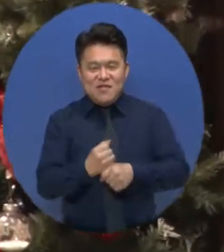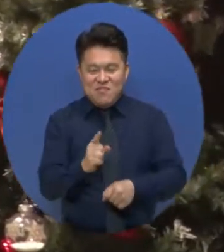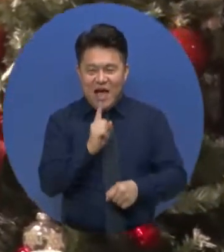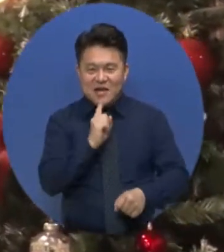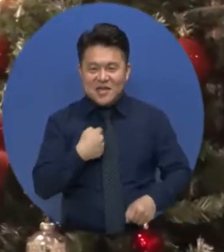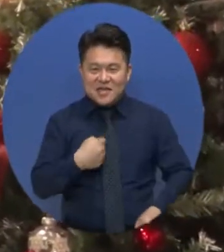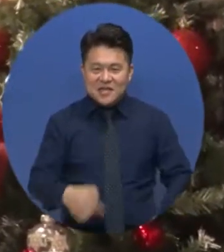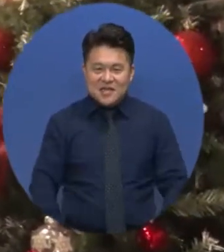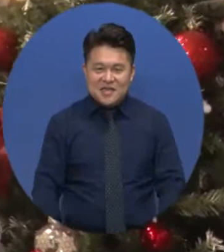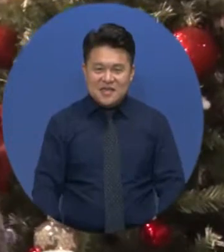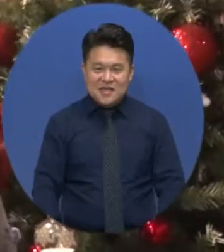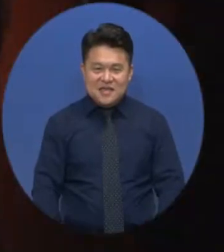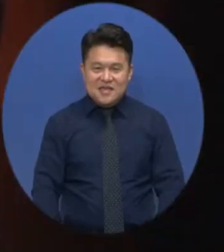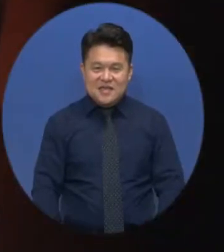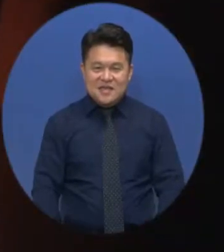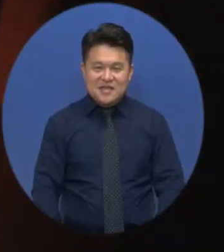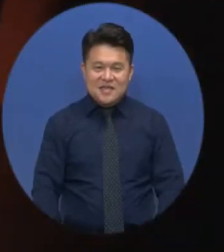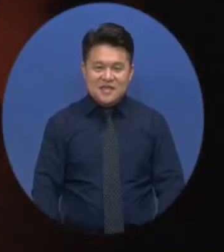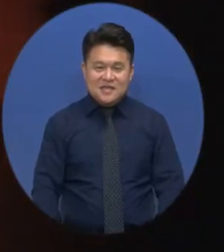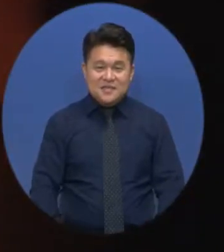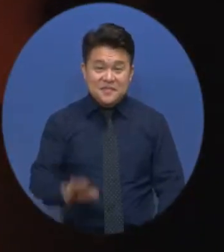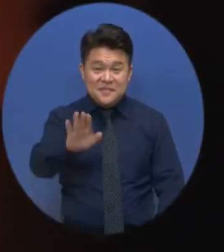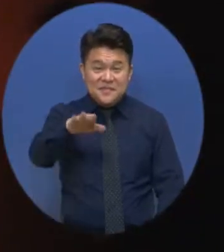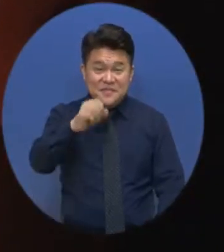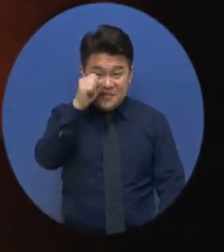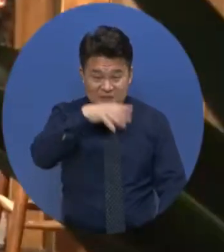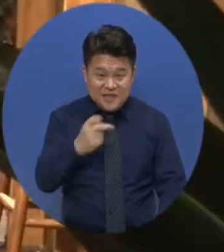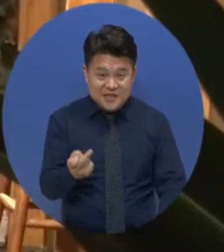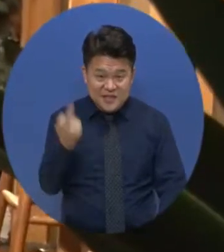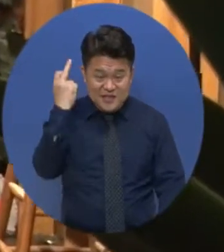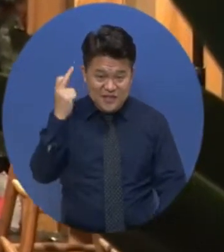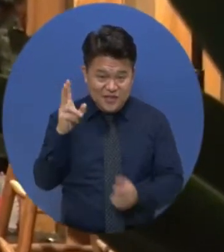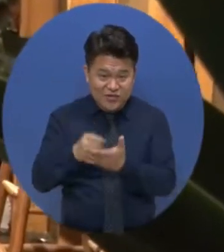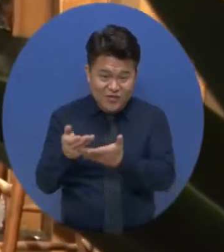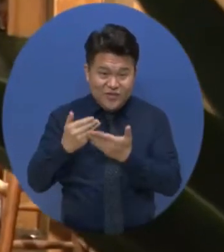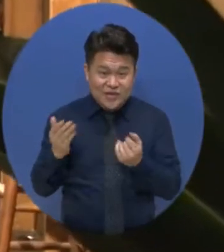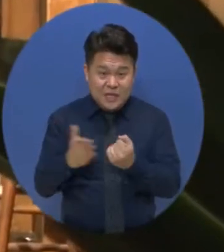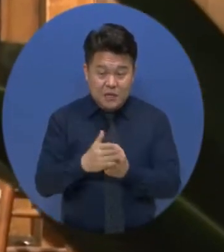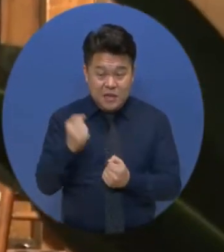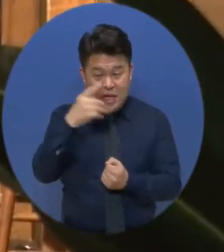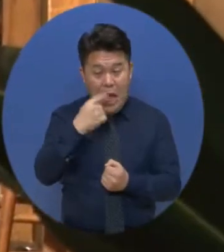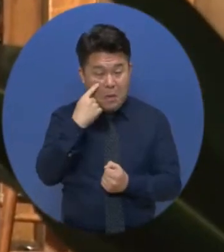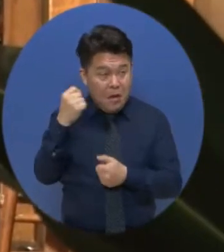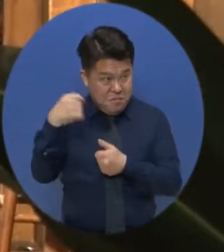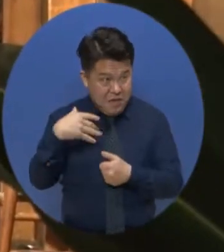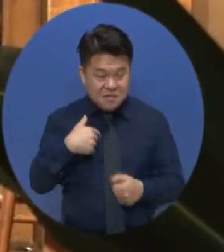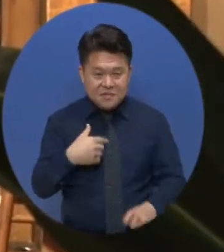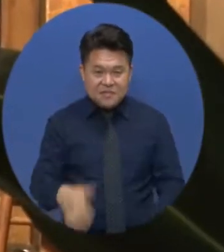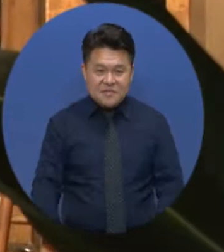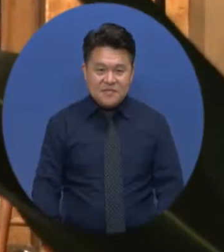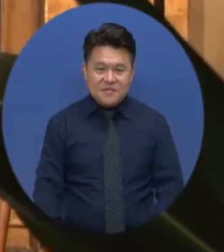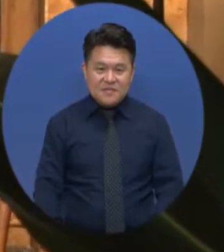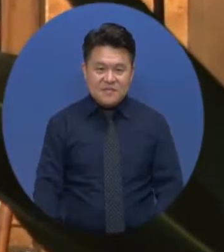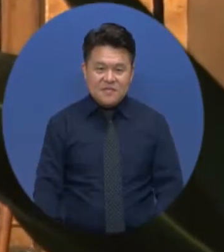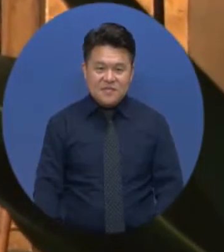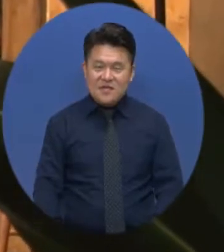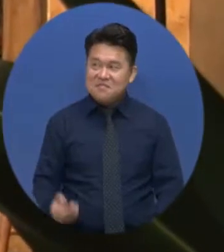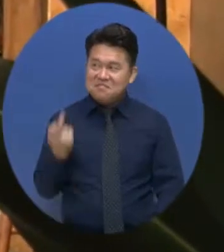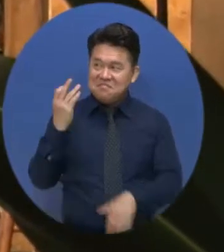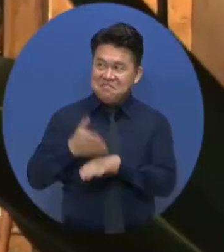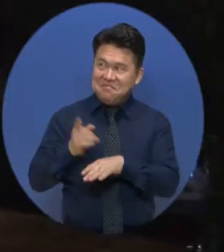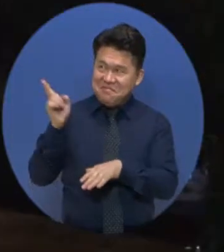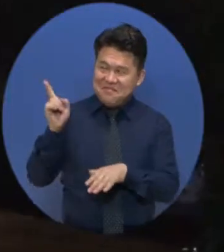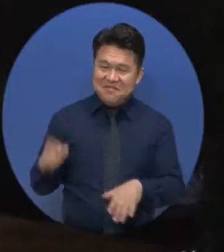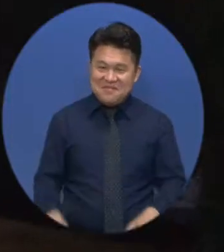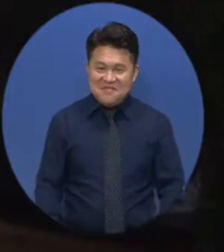만들어버린다고. 아 참고로 이거는 그 형이 수술을 줘서 막 해보라고 했는데 오 형